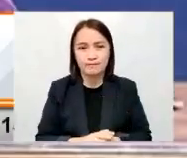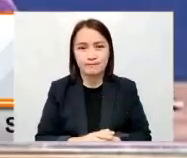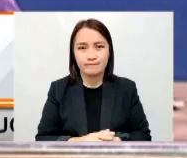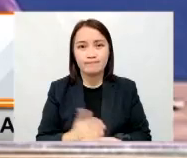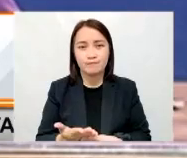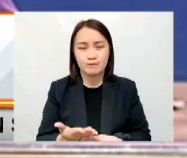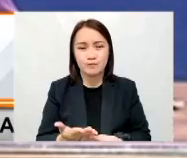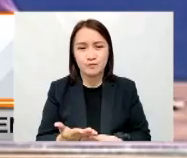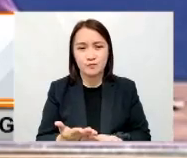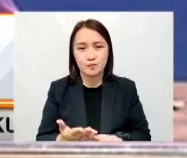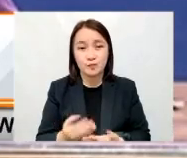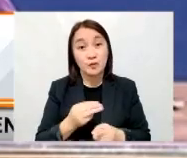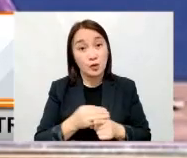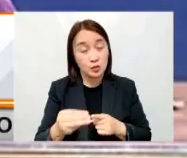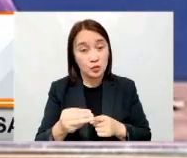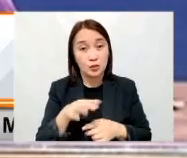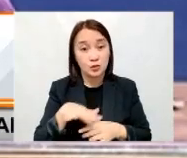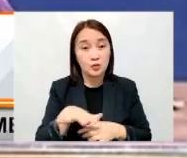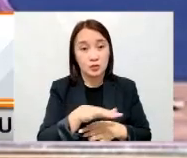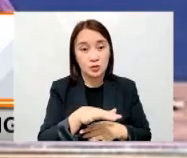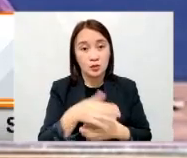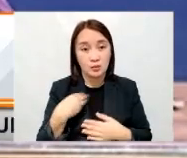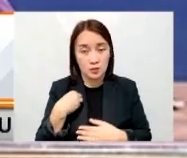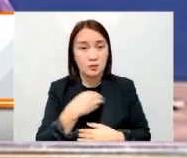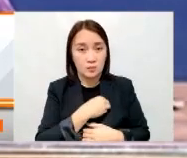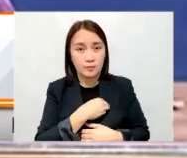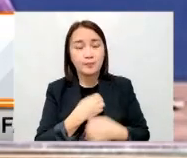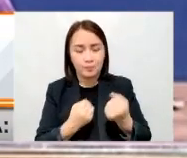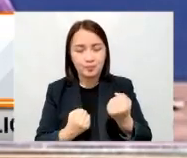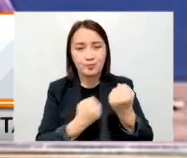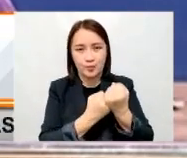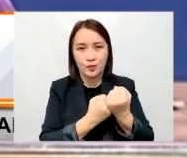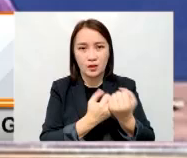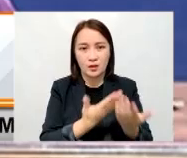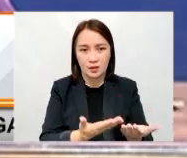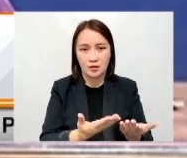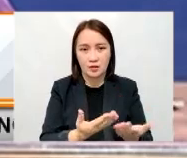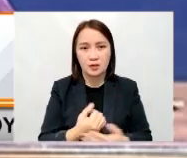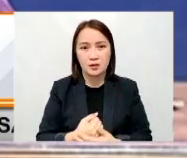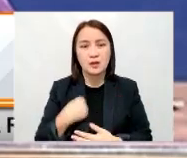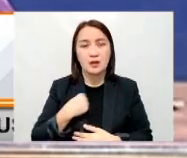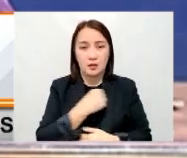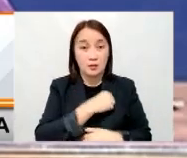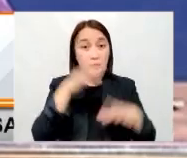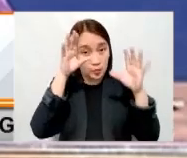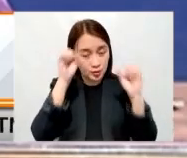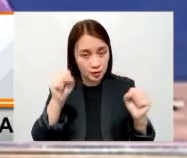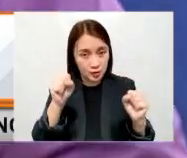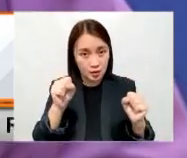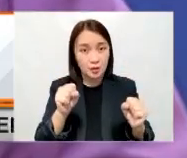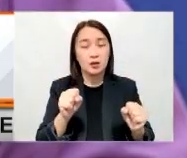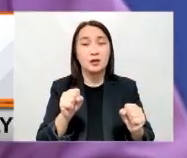supermajority, the members of the majority are fully supportive of Senate President